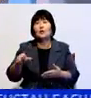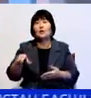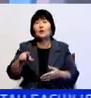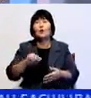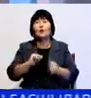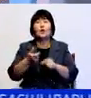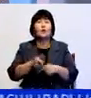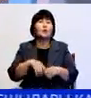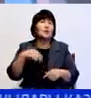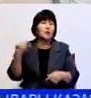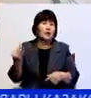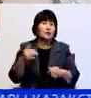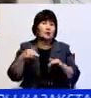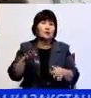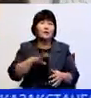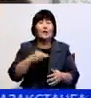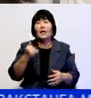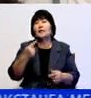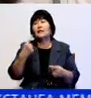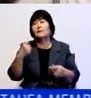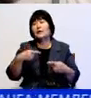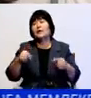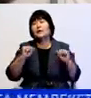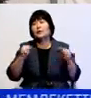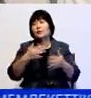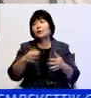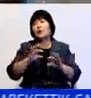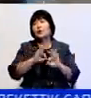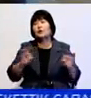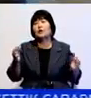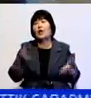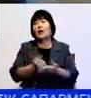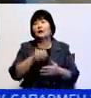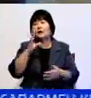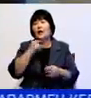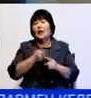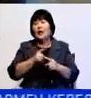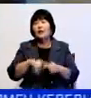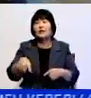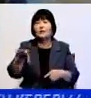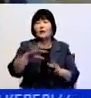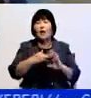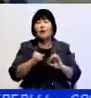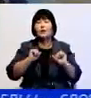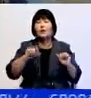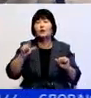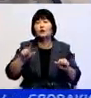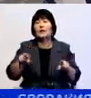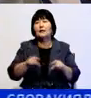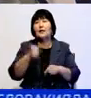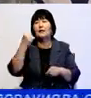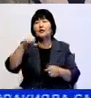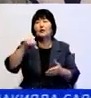жарыс өте тартысты өтіп жатыр негізі. Қазір бірқатар спорт түрлері бойынша үздіктер анықталып үлгерді. Әзірге барлық аудан спортшыларының жеңіс